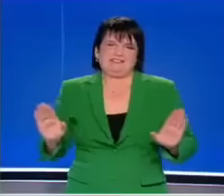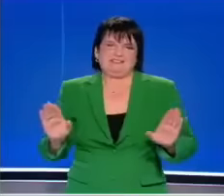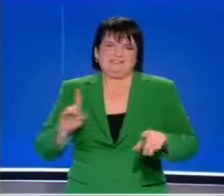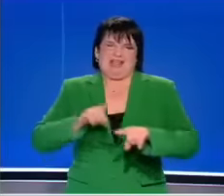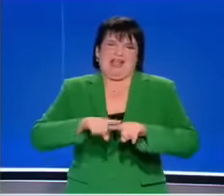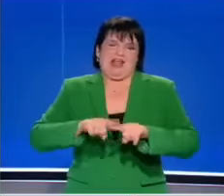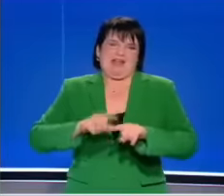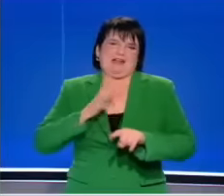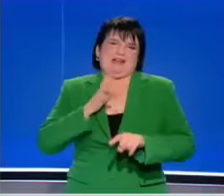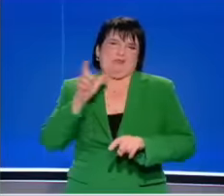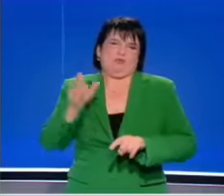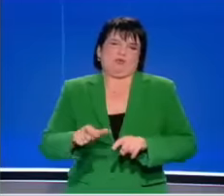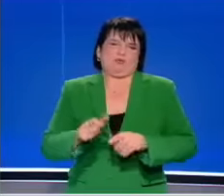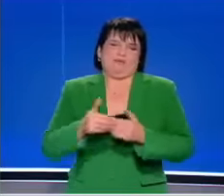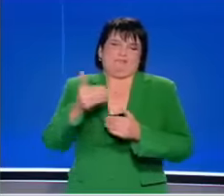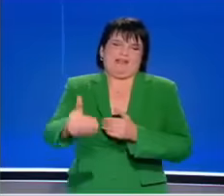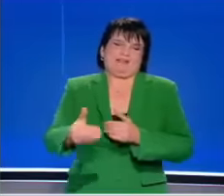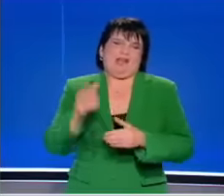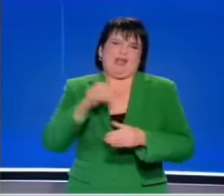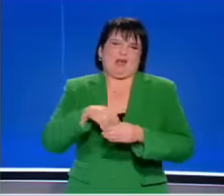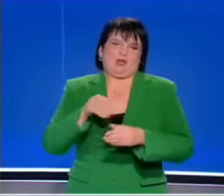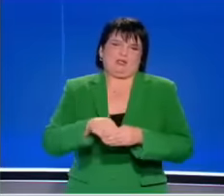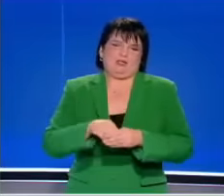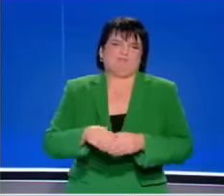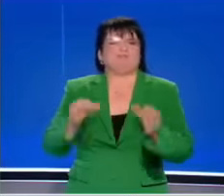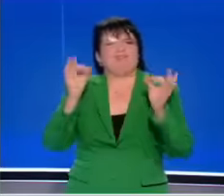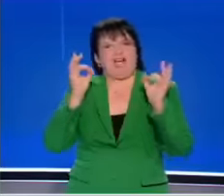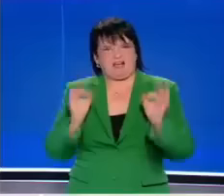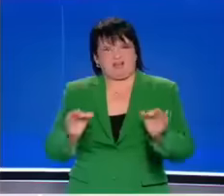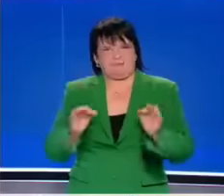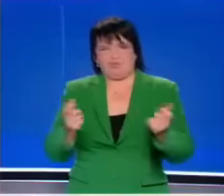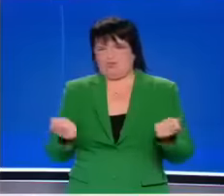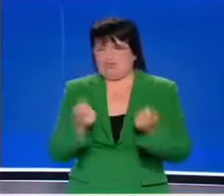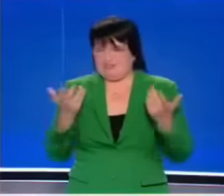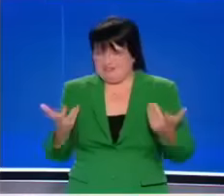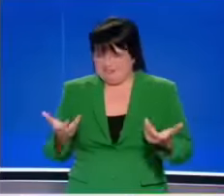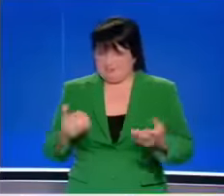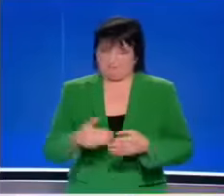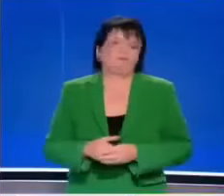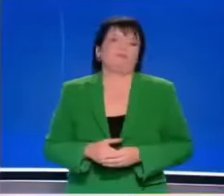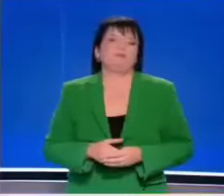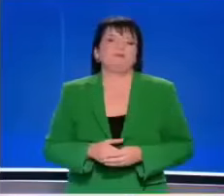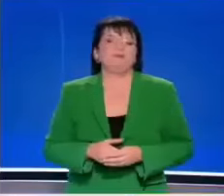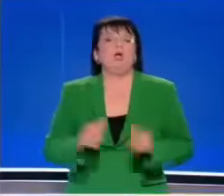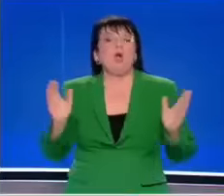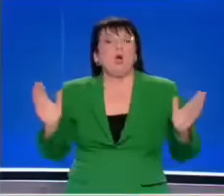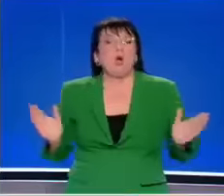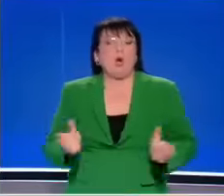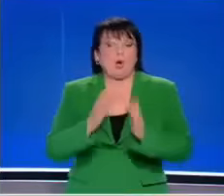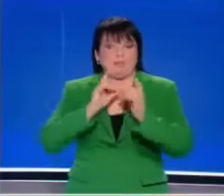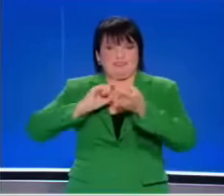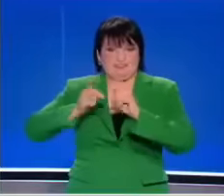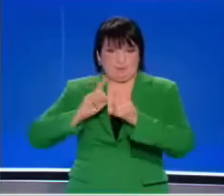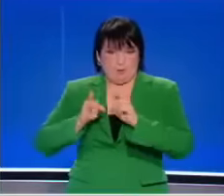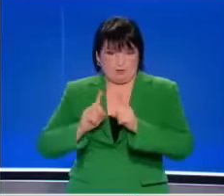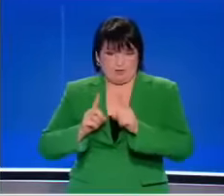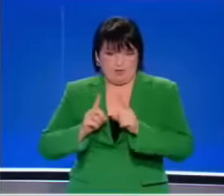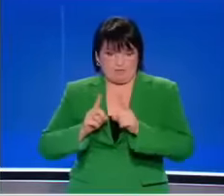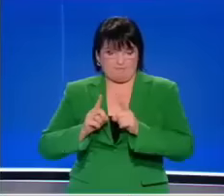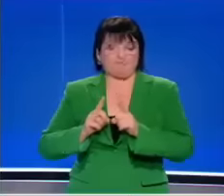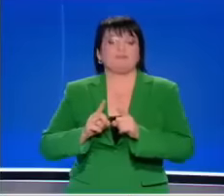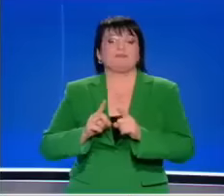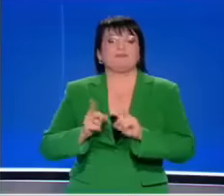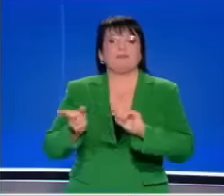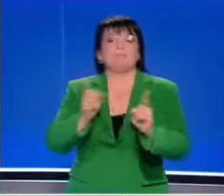έλληνα πολίτη μετεκλογικά γιατί σας έχω πει ακριβώς τι θα θα γίνει δεν πρόκειται να υπάρξει οποιαδήποτε συμφωνία